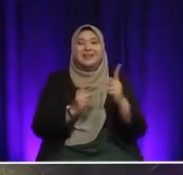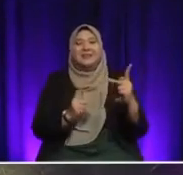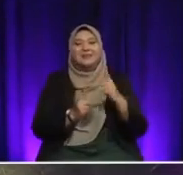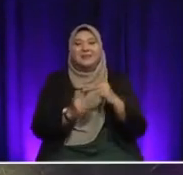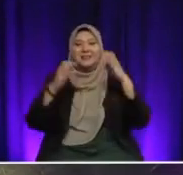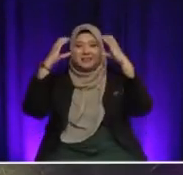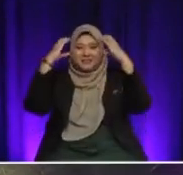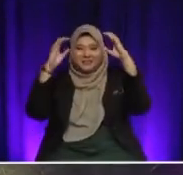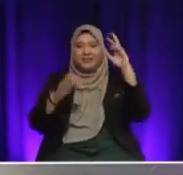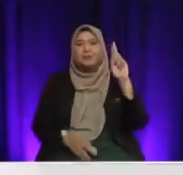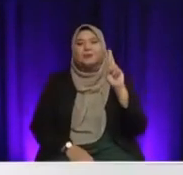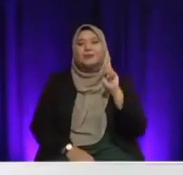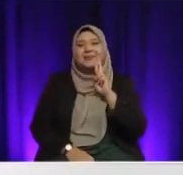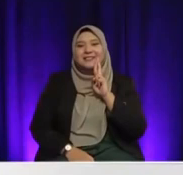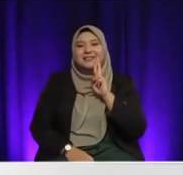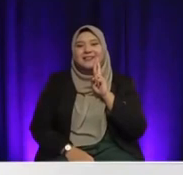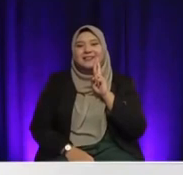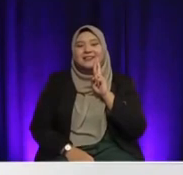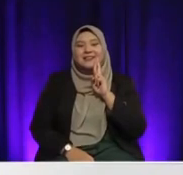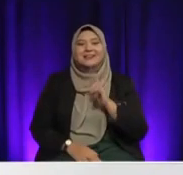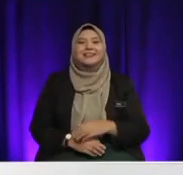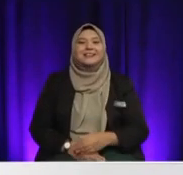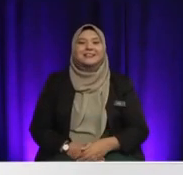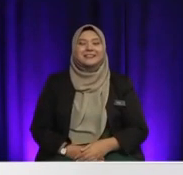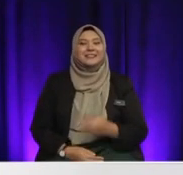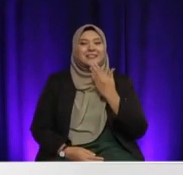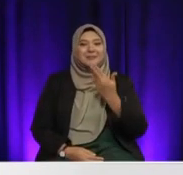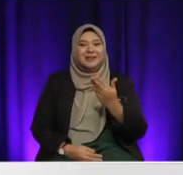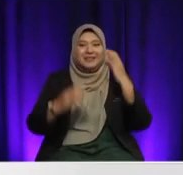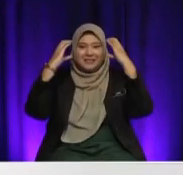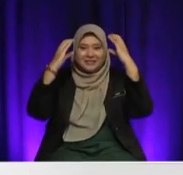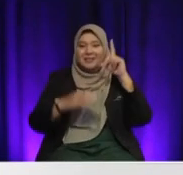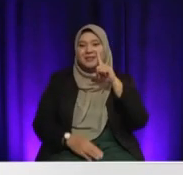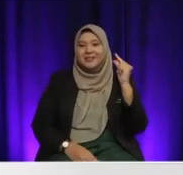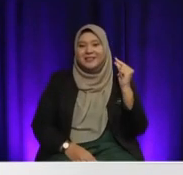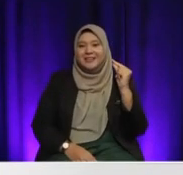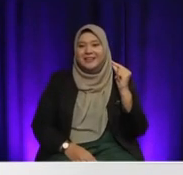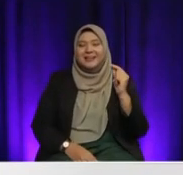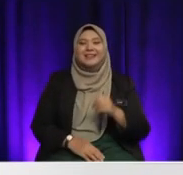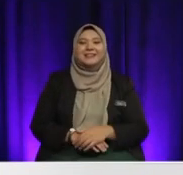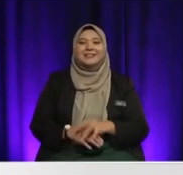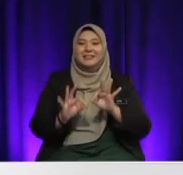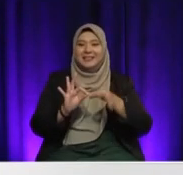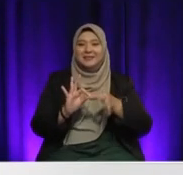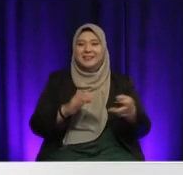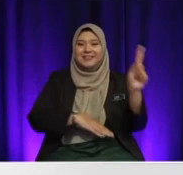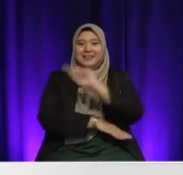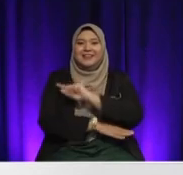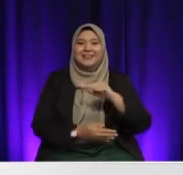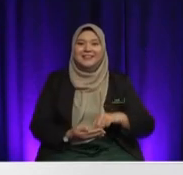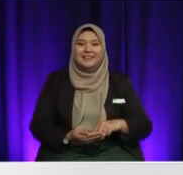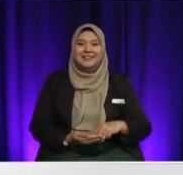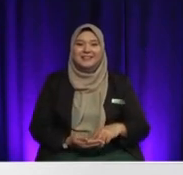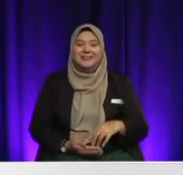SMK Puteri Titi Wangsa dan juga jurubahasa isyarat kita hari ini, Cikgu Lina Khalida dari SK Pendidikan Khas Jalan Pil, Kuala Lumpur.